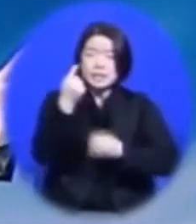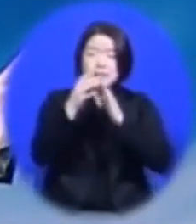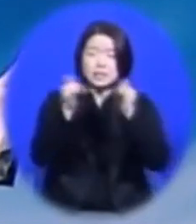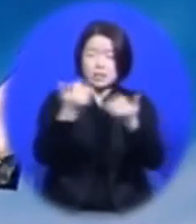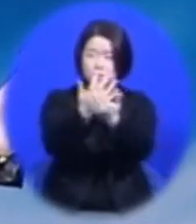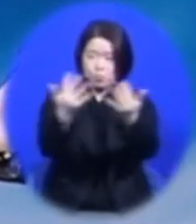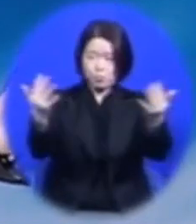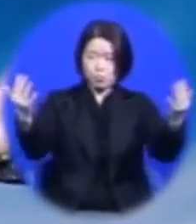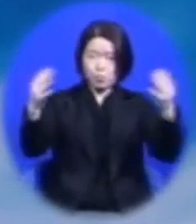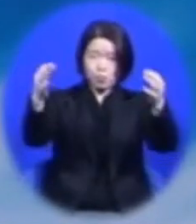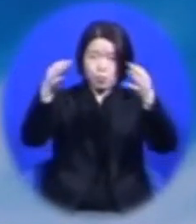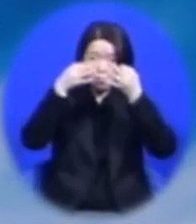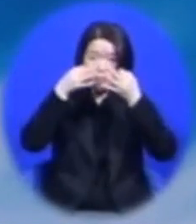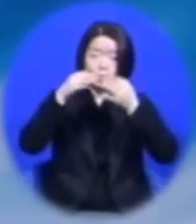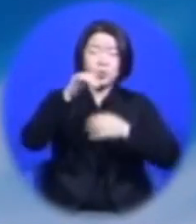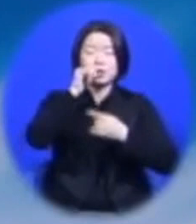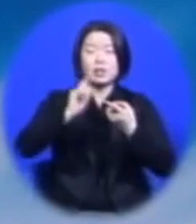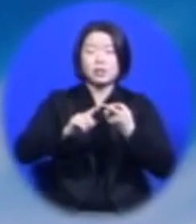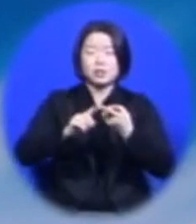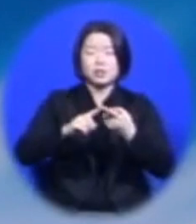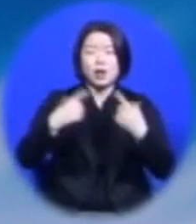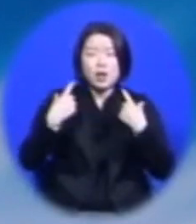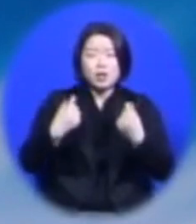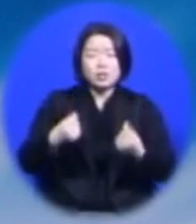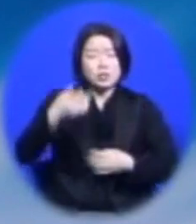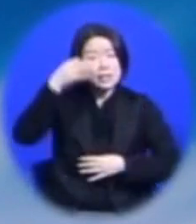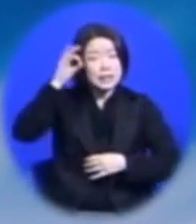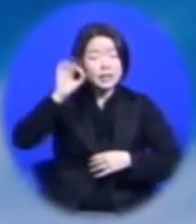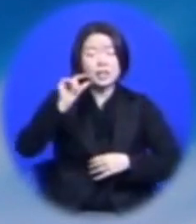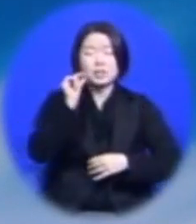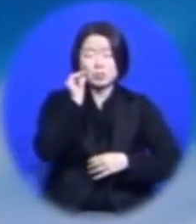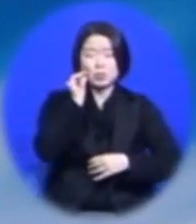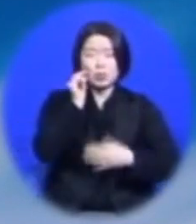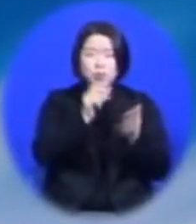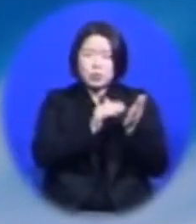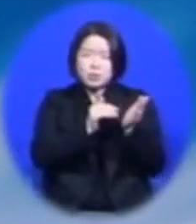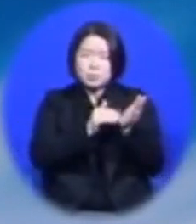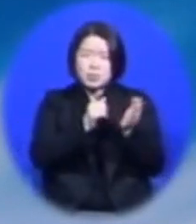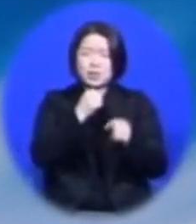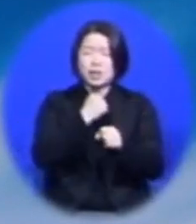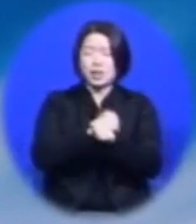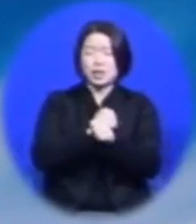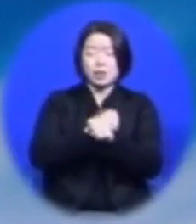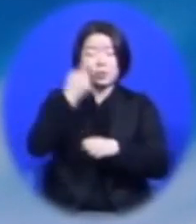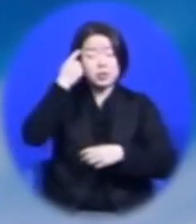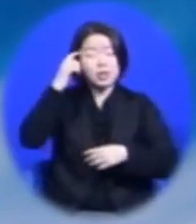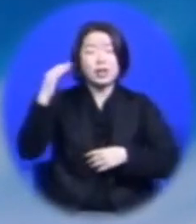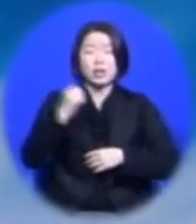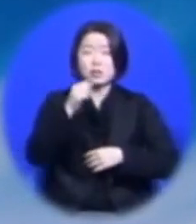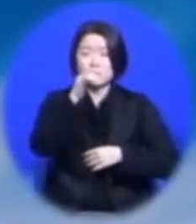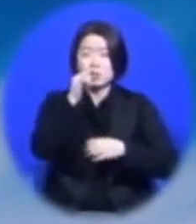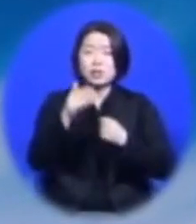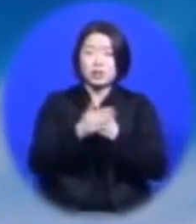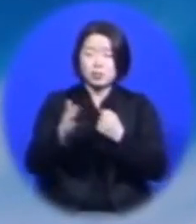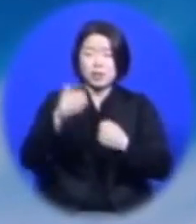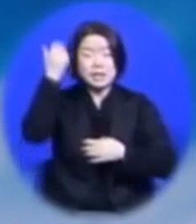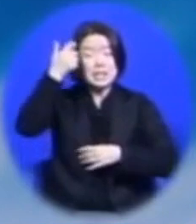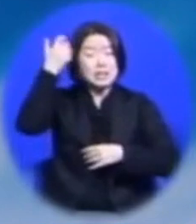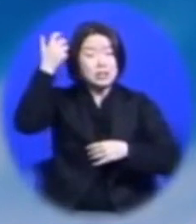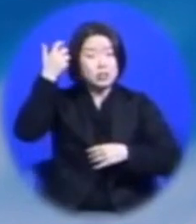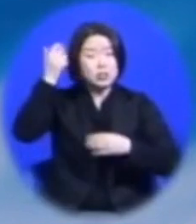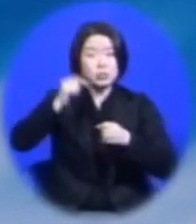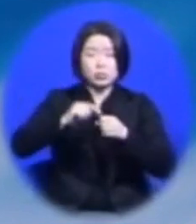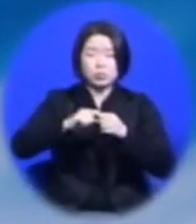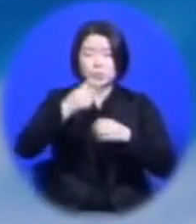있다는 사실을 여전히 깨닫지 못하고 은밀하다고 생각하고 있으니 영적으로 잠이 들어